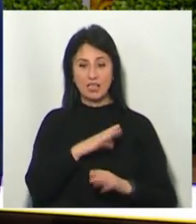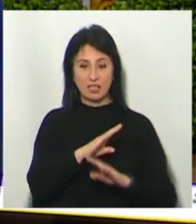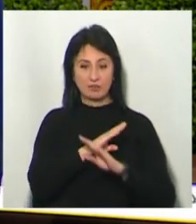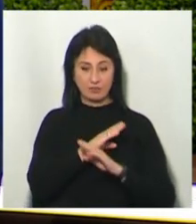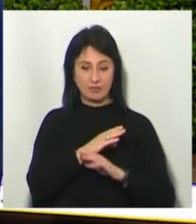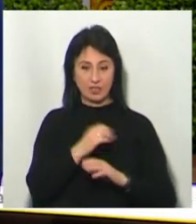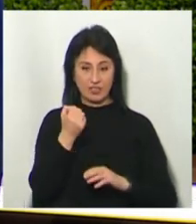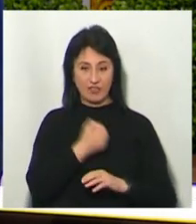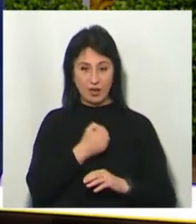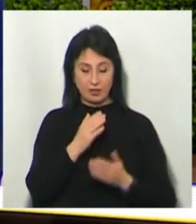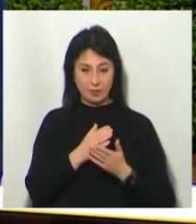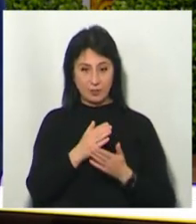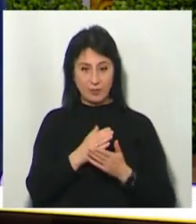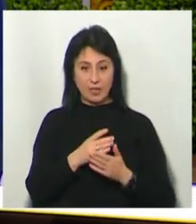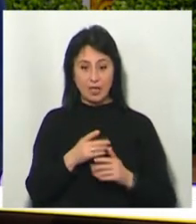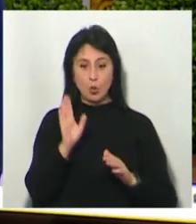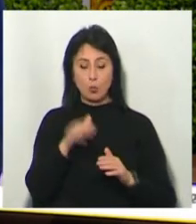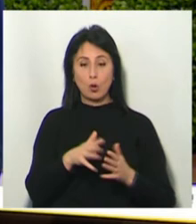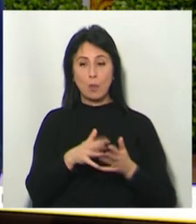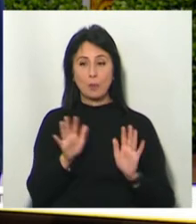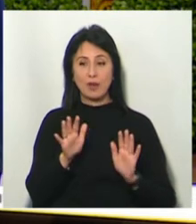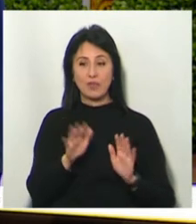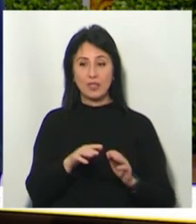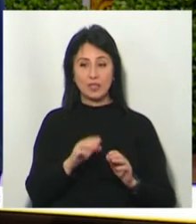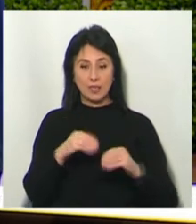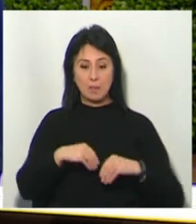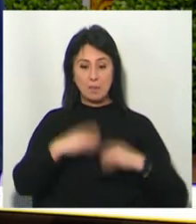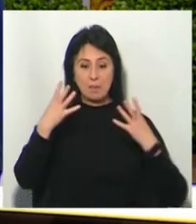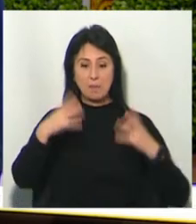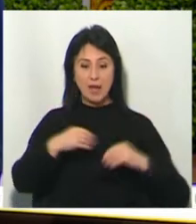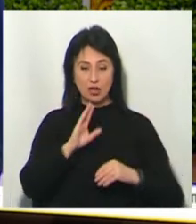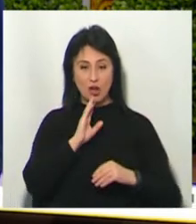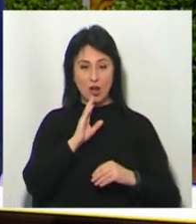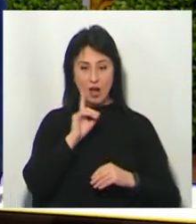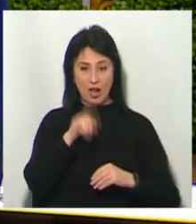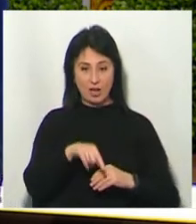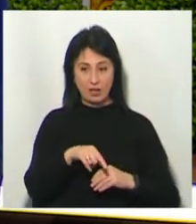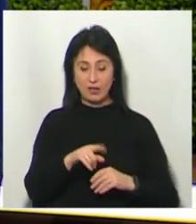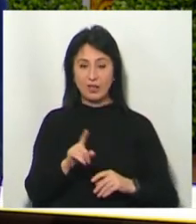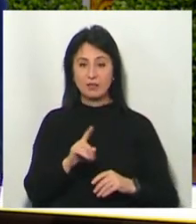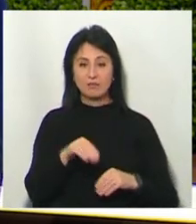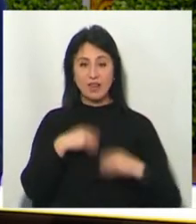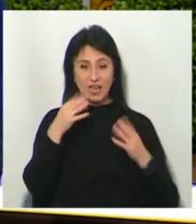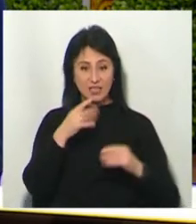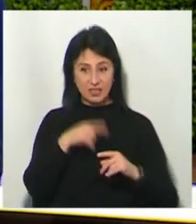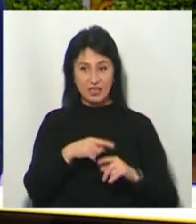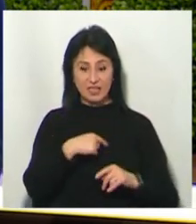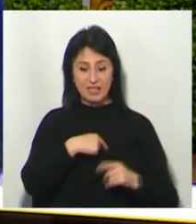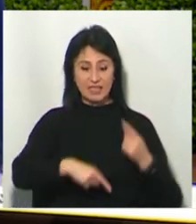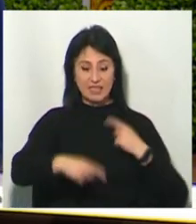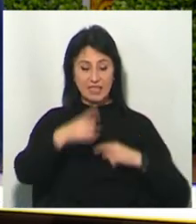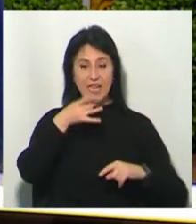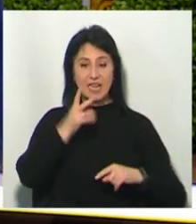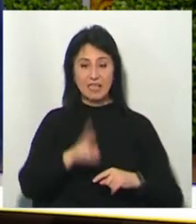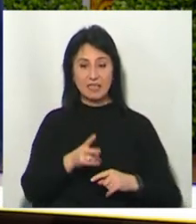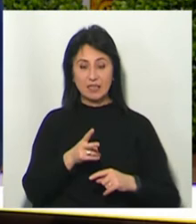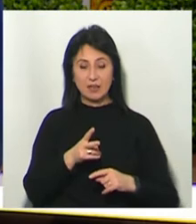ფატალური იმპაქტის შემთხვევები და უფრო მეტად მენოპაუზური ასაკის ქალებშიც კი ანუ გარკვეულ წილად გულ-სისხლძარღვთა